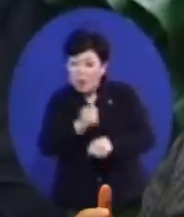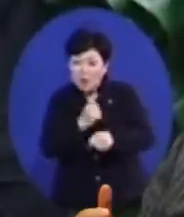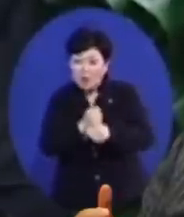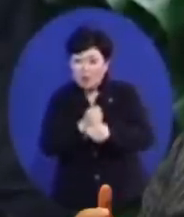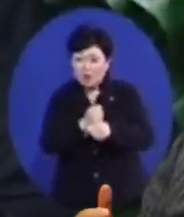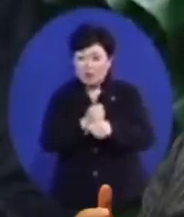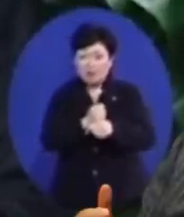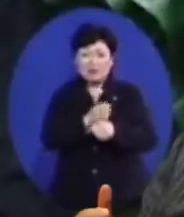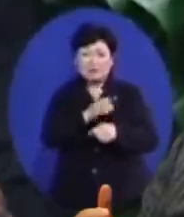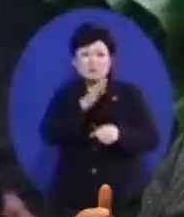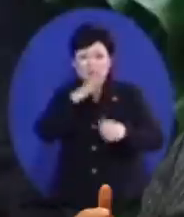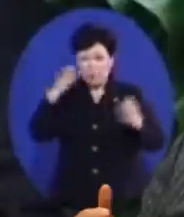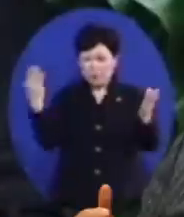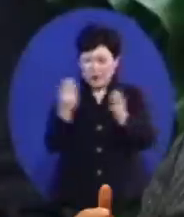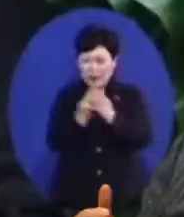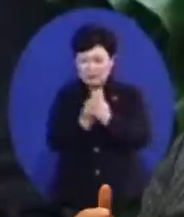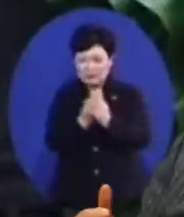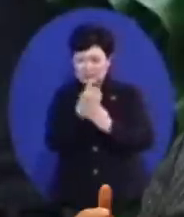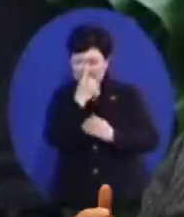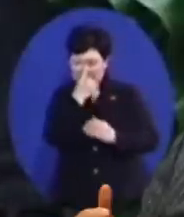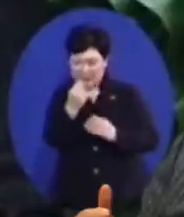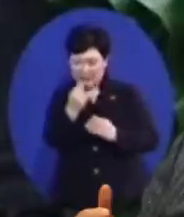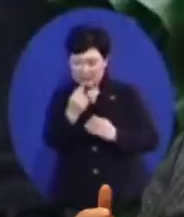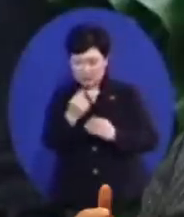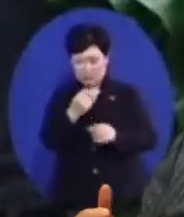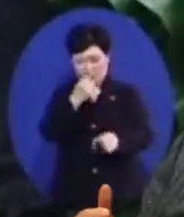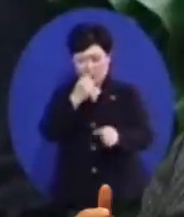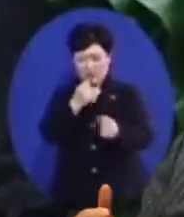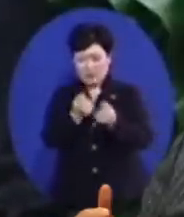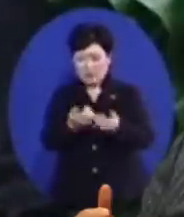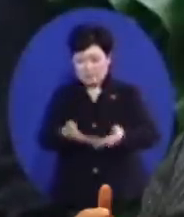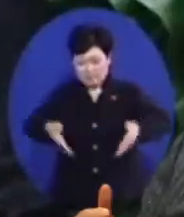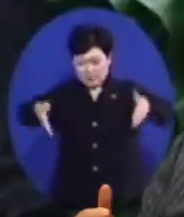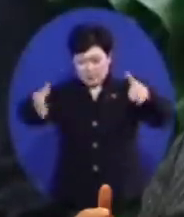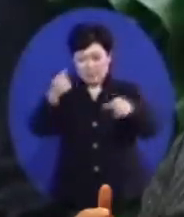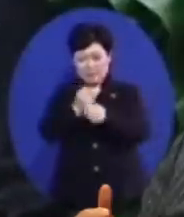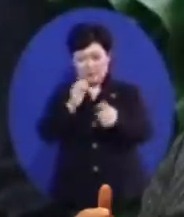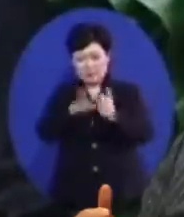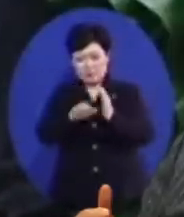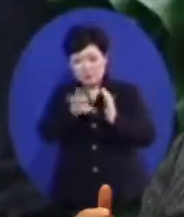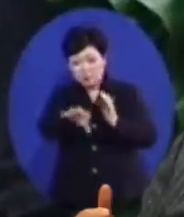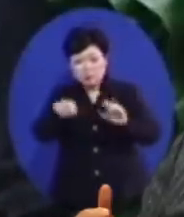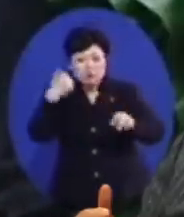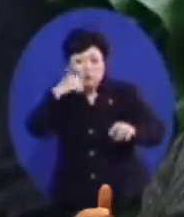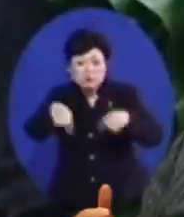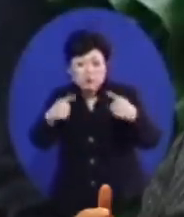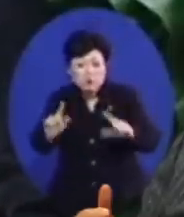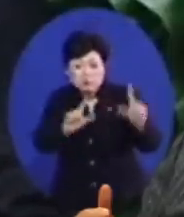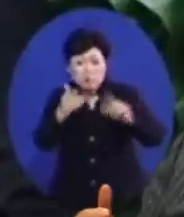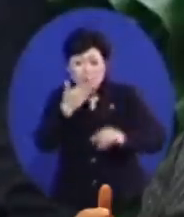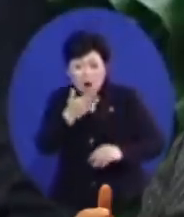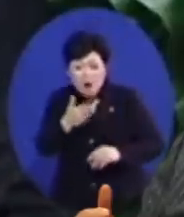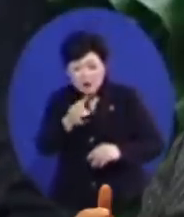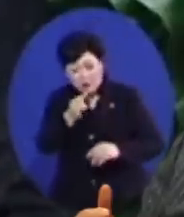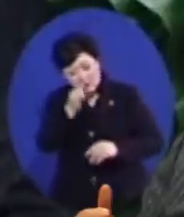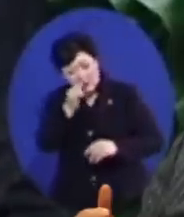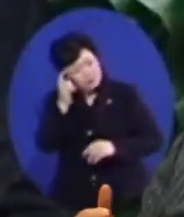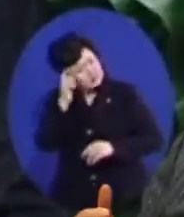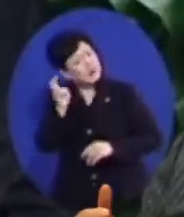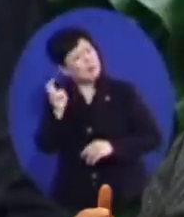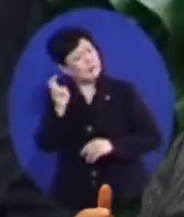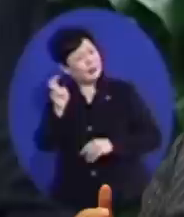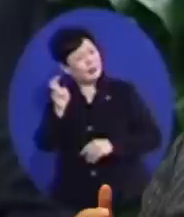떠나고 완전히 가시로 둥지를 만들기 때문에 저 누가 들어가서 살 수 있겠냐 그렇게